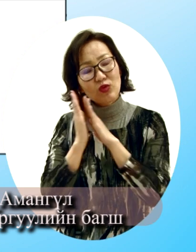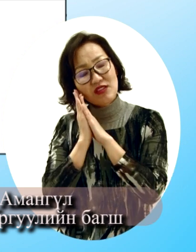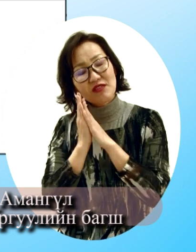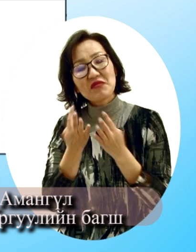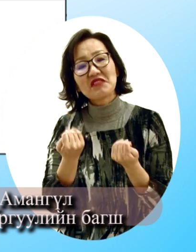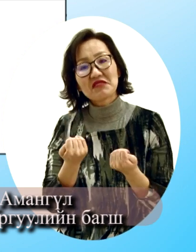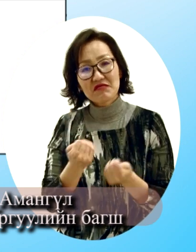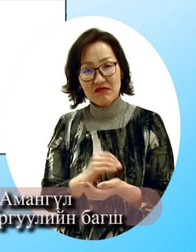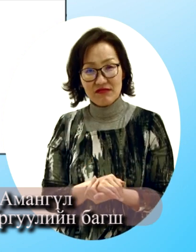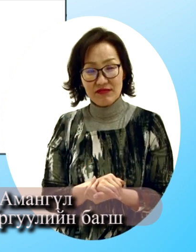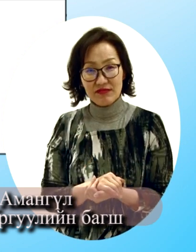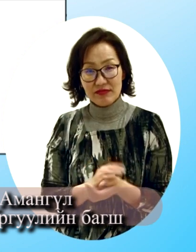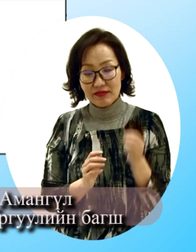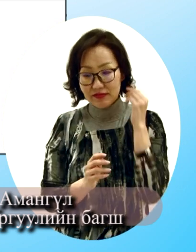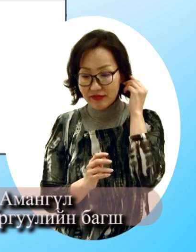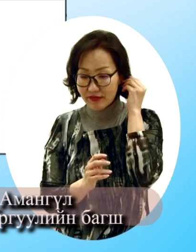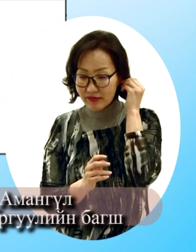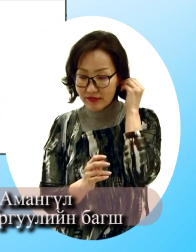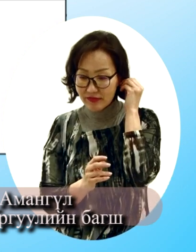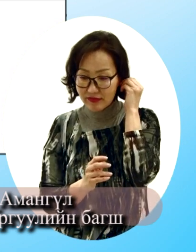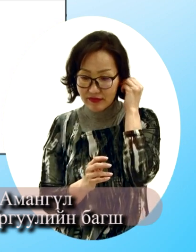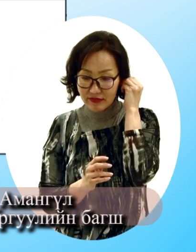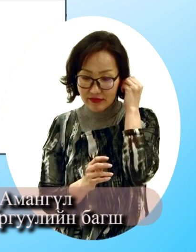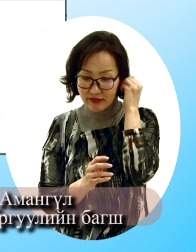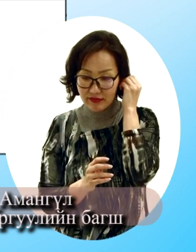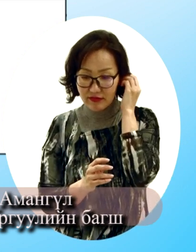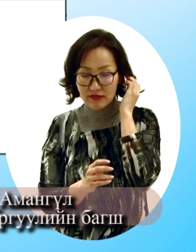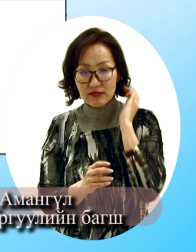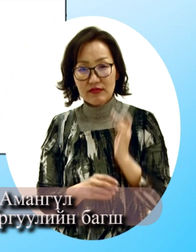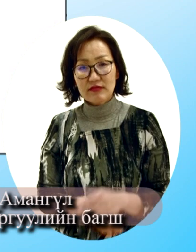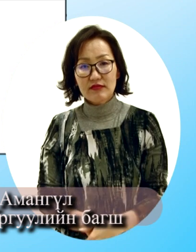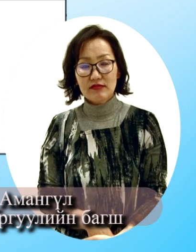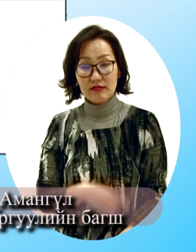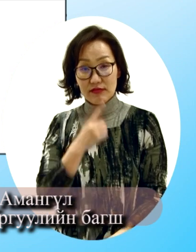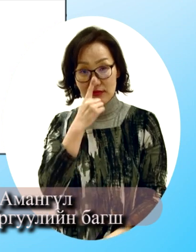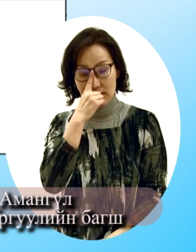ұйықтаған? Үйіңдегі сағаттың тілін пайдаланып, санауға болады.